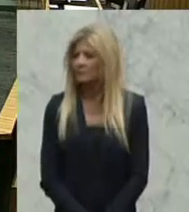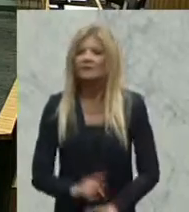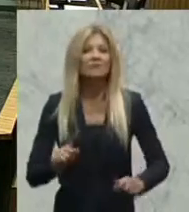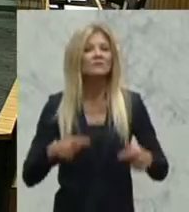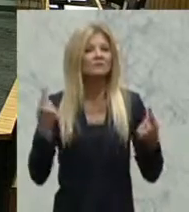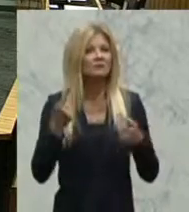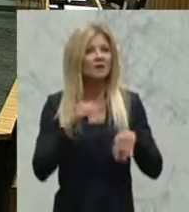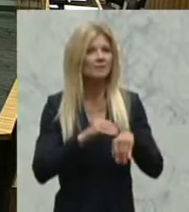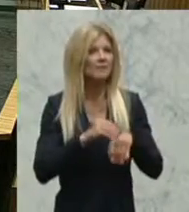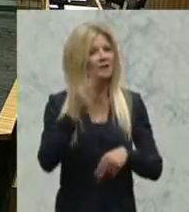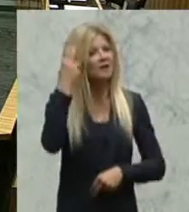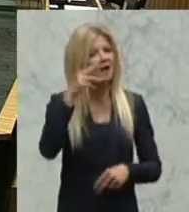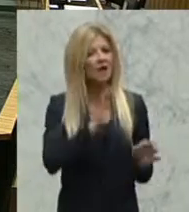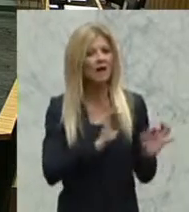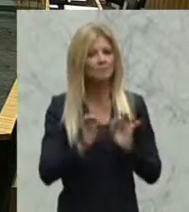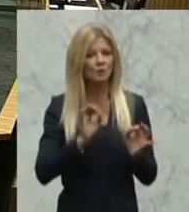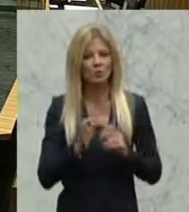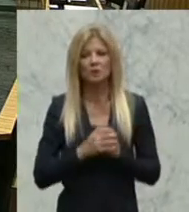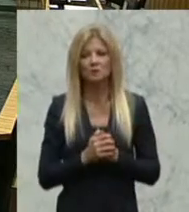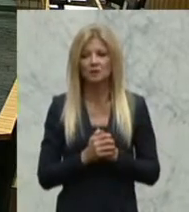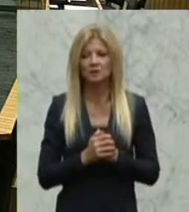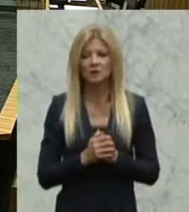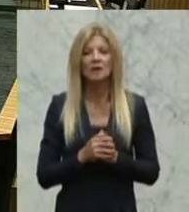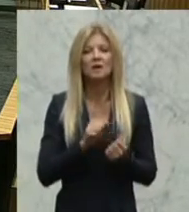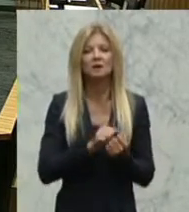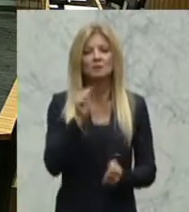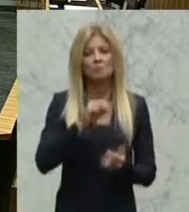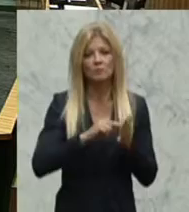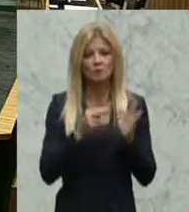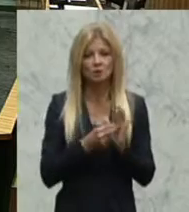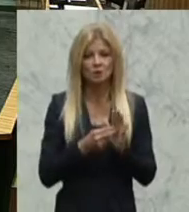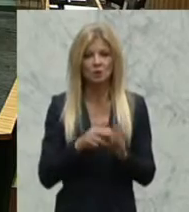Als Nächster zu Wort gemeldet ist der Herr Abgeordnete Diplom-Ingenieur Georg Strasser.